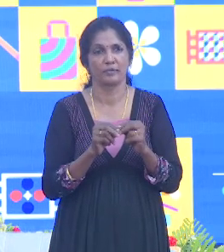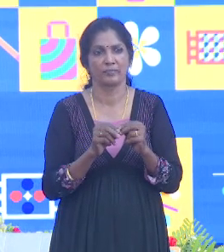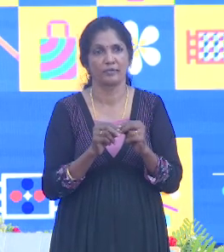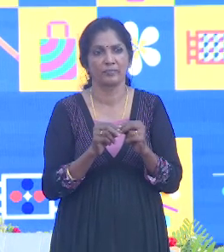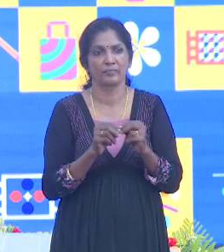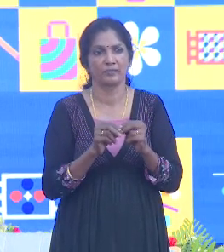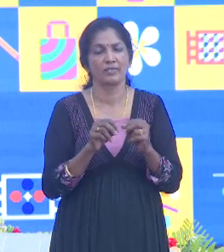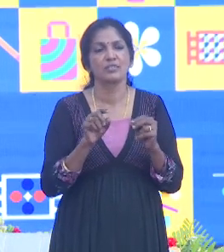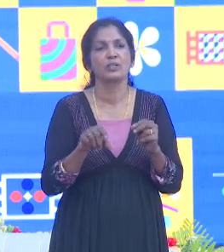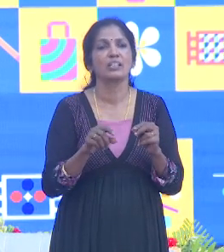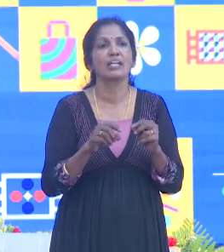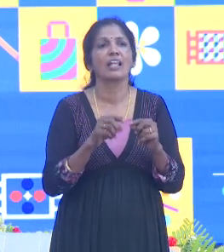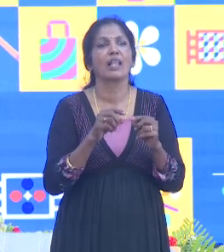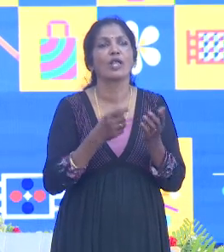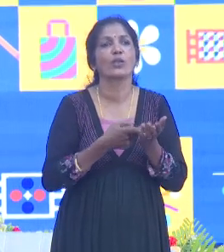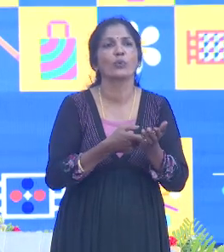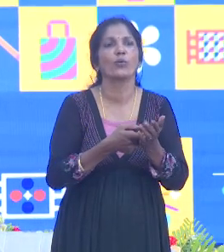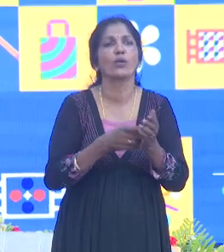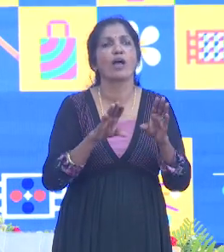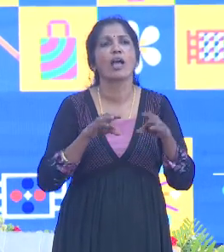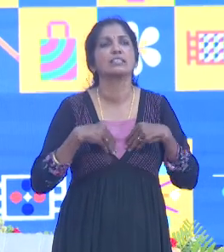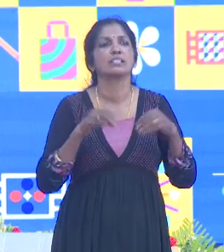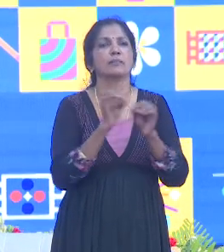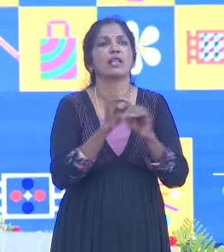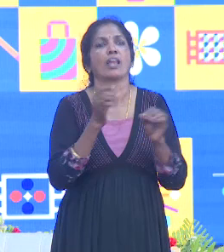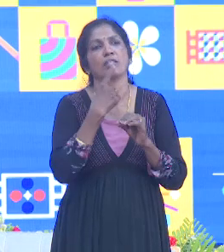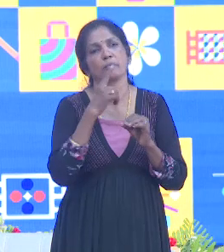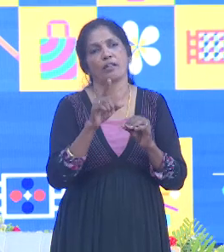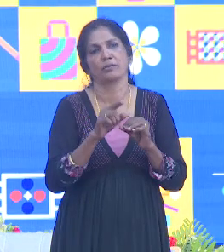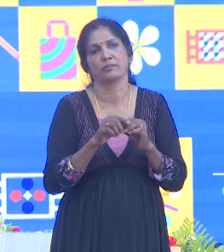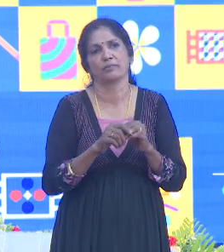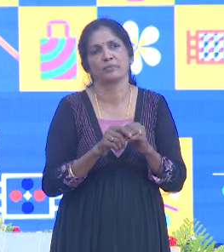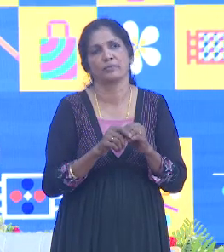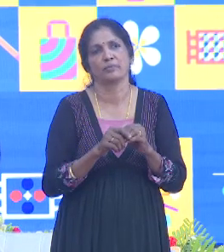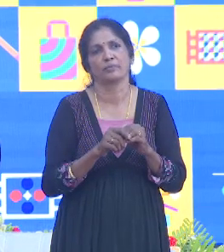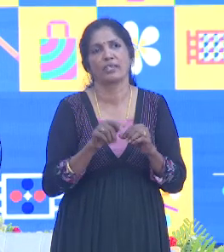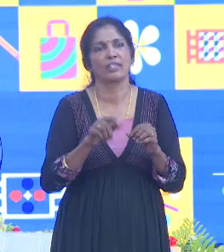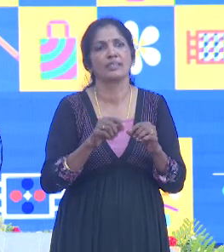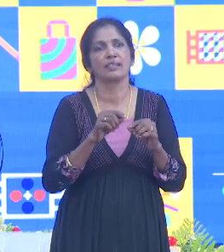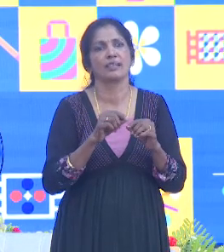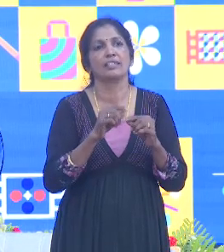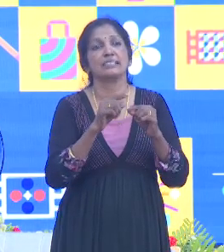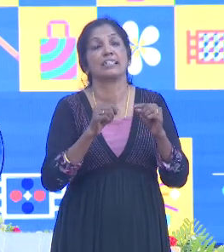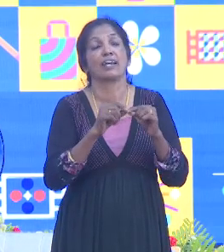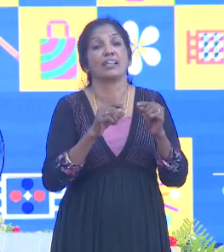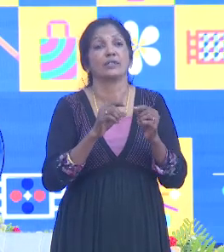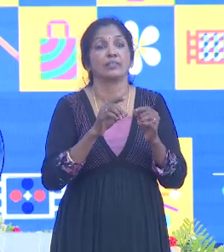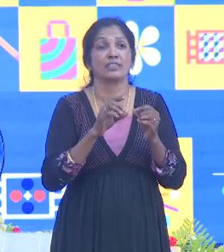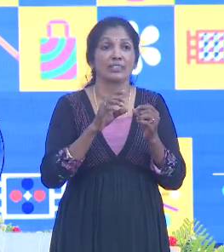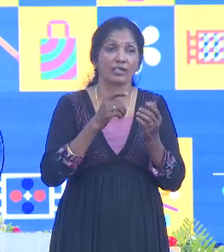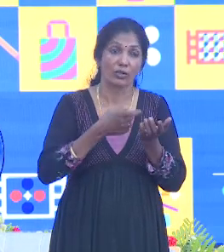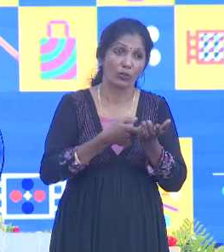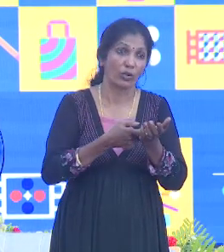അല്ലെങ്കിൽ പിന്നെ ഭരണഘടനയും റൂൾ ഓഫ് ലായെയും അംഗീകരിക്കുന്നില്ല എന്നൊരു നിലപാട് നമുക്ക് എടുക്കേണ്ടി വരും. അത് ജനാധിപത്യ വ്യവസ്ഥയിൽ നമുക്ക് സാധ്യവുമല്ല.